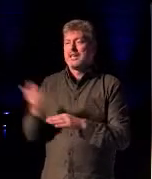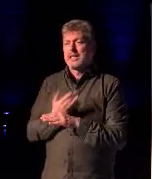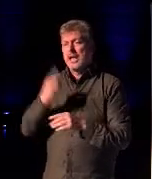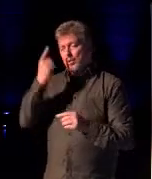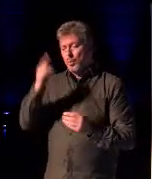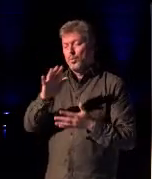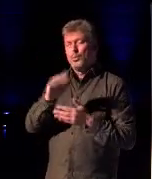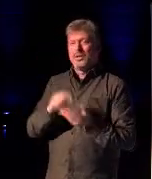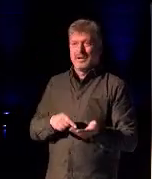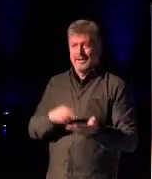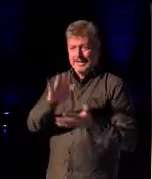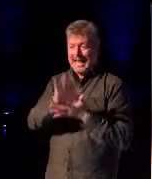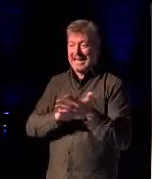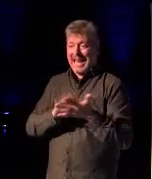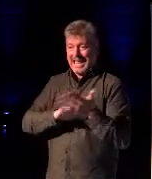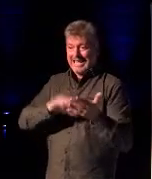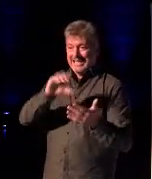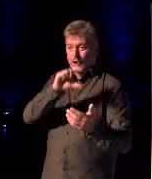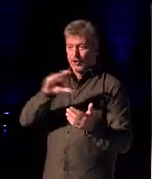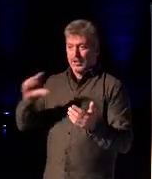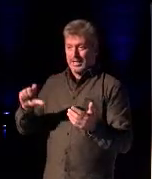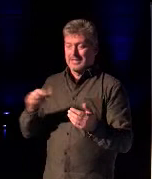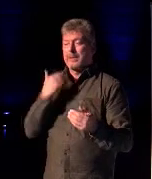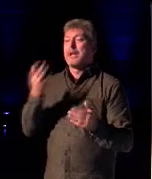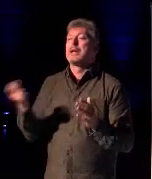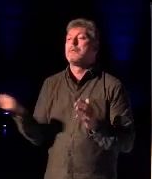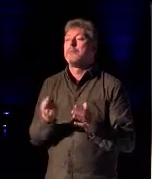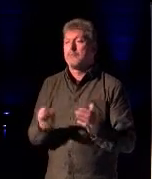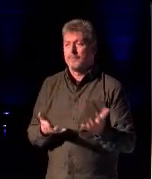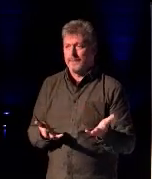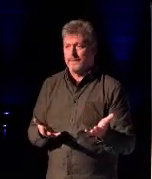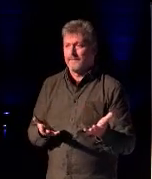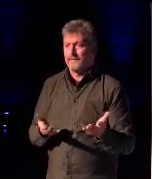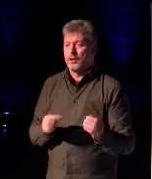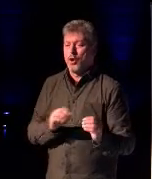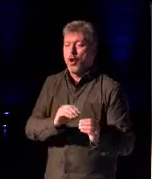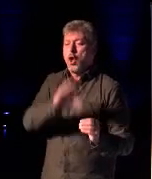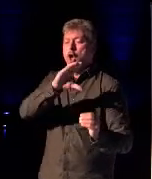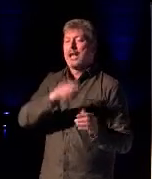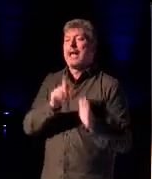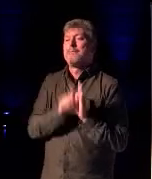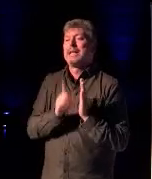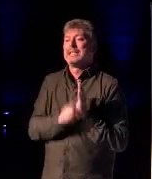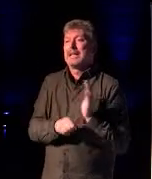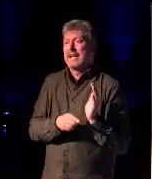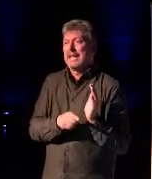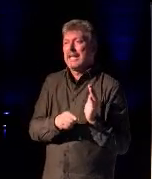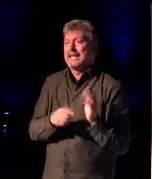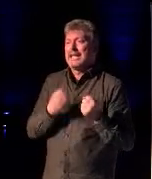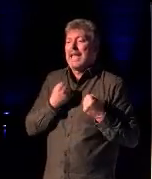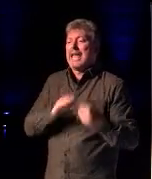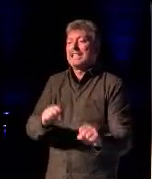det regnestykket her, så blir det rimeligere å øke de midlertidige innsatstjenestene.